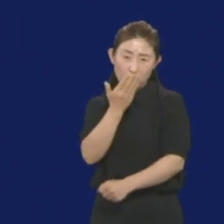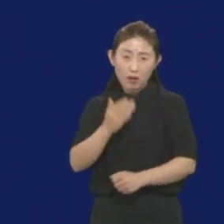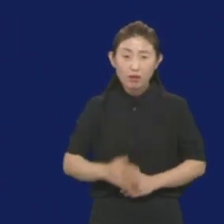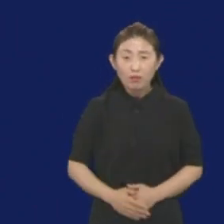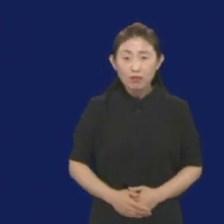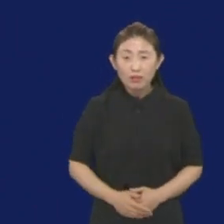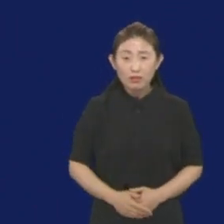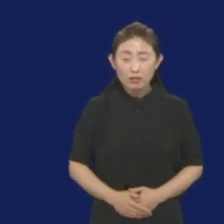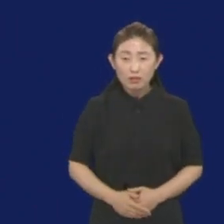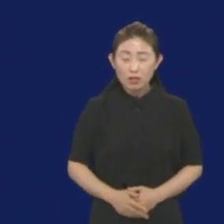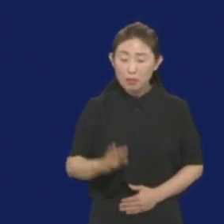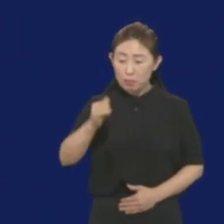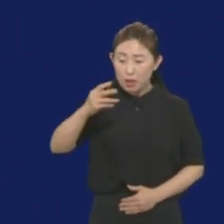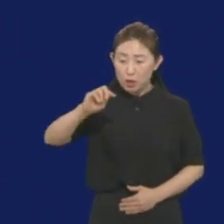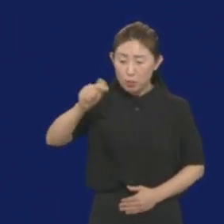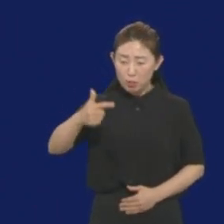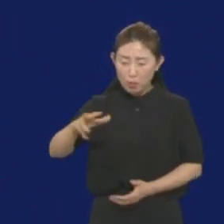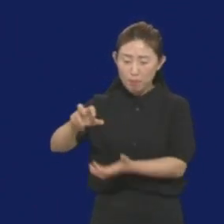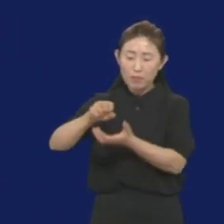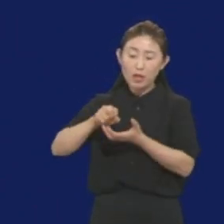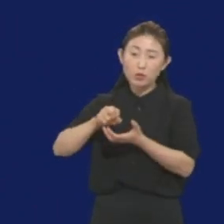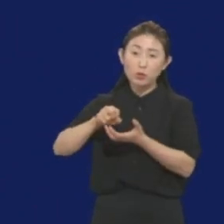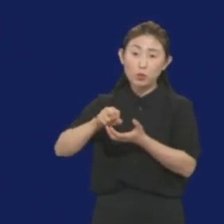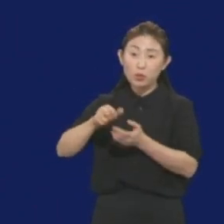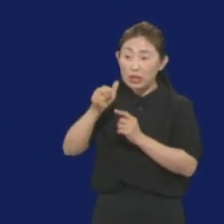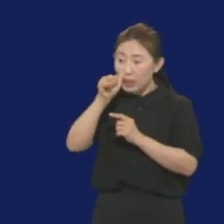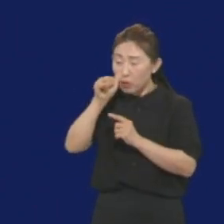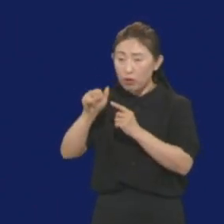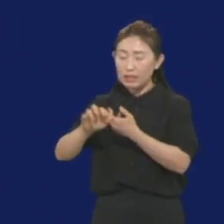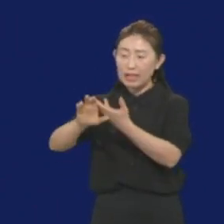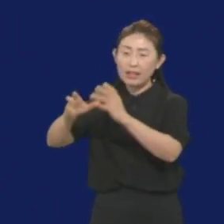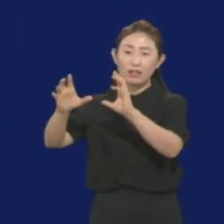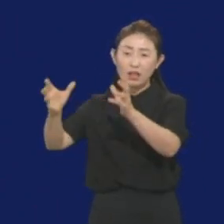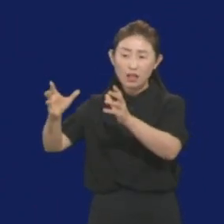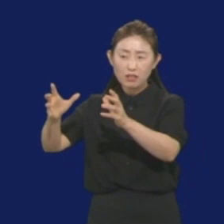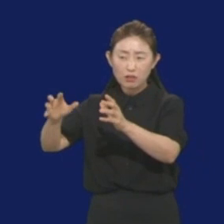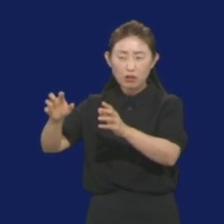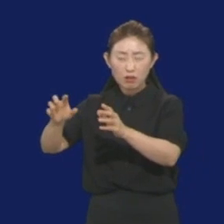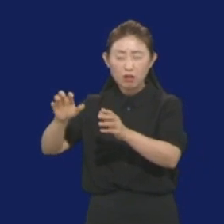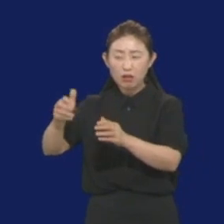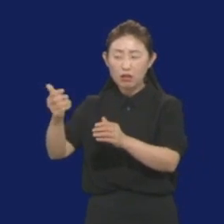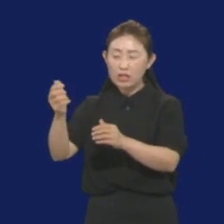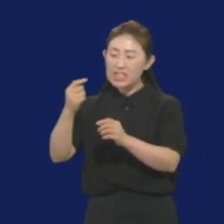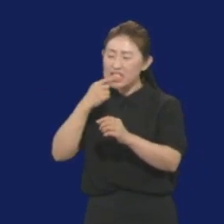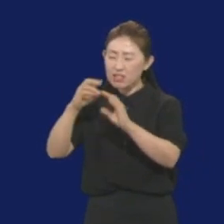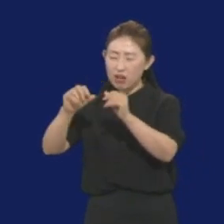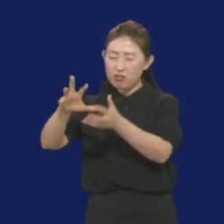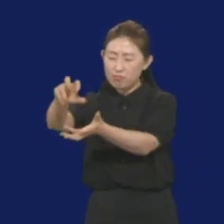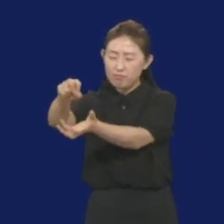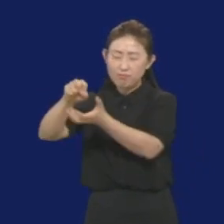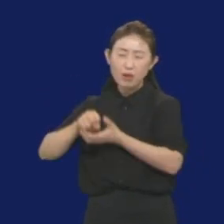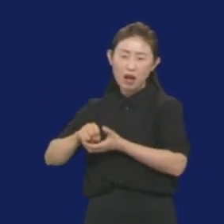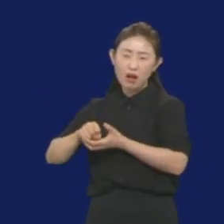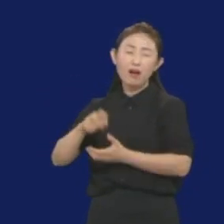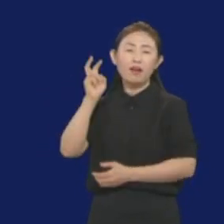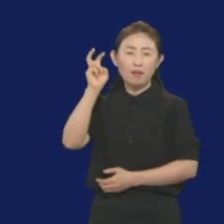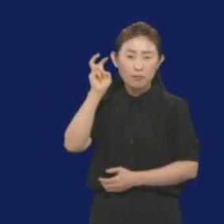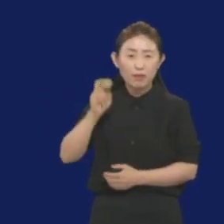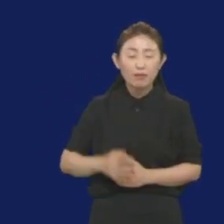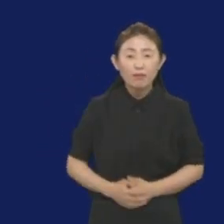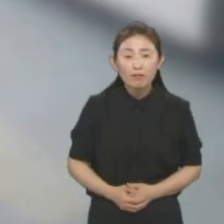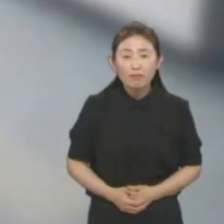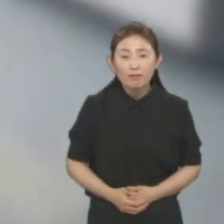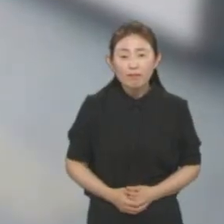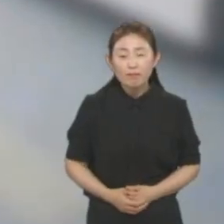경찰관계자는 대량의 필로폰 등을 가지고 있었던 bc가 해외에 또 다른 상선으로부터 마약을 공급받아왔을 가능성이 있다고